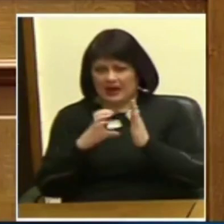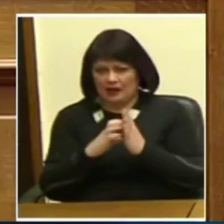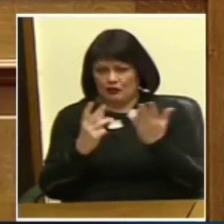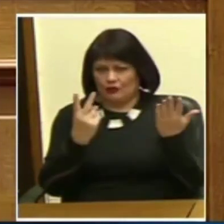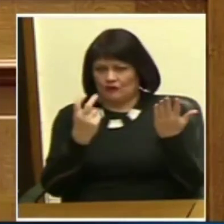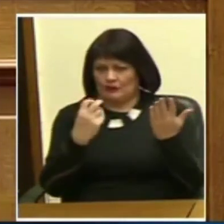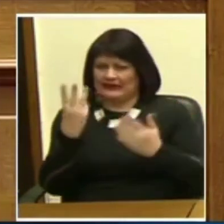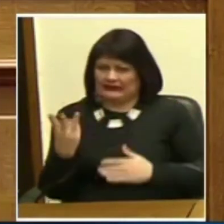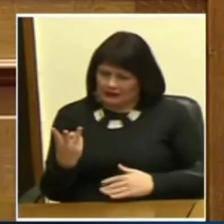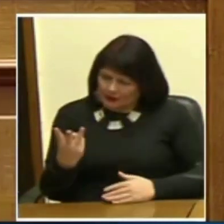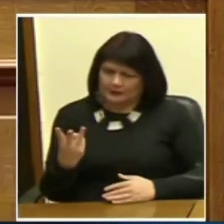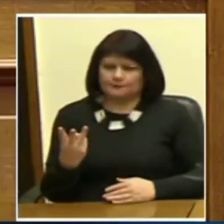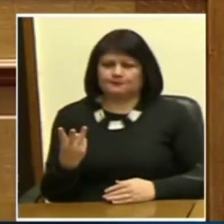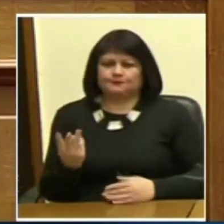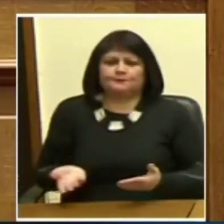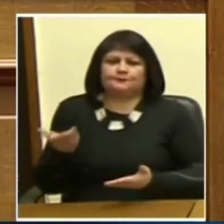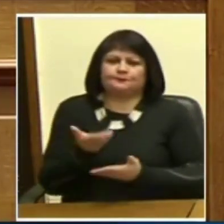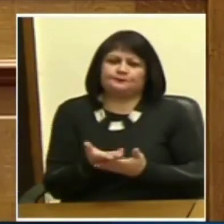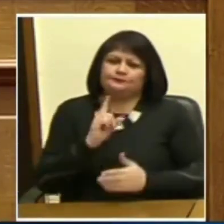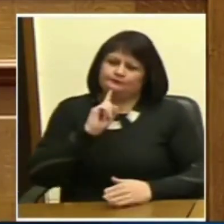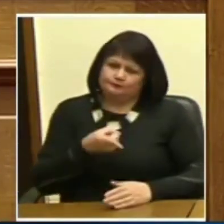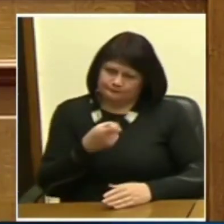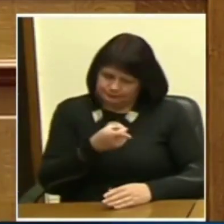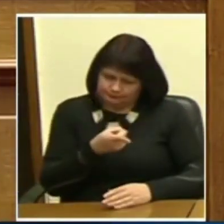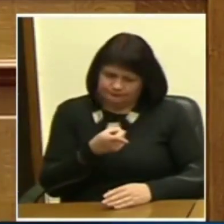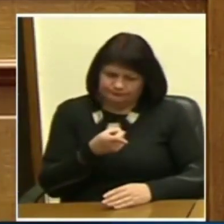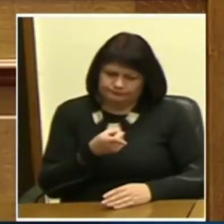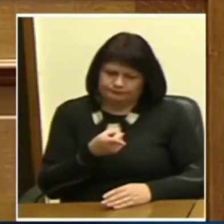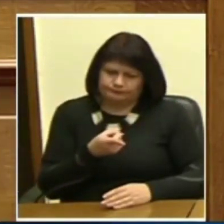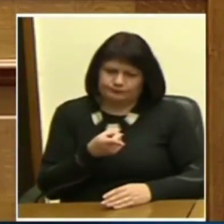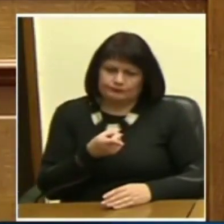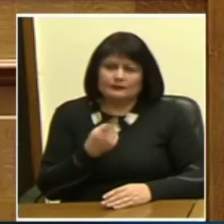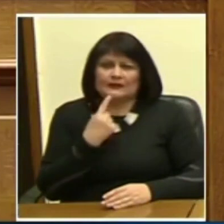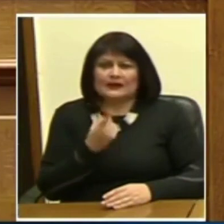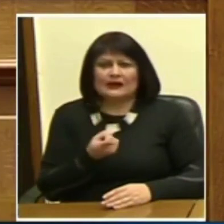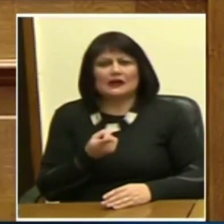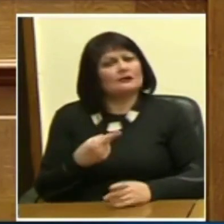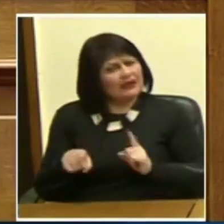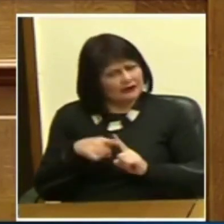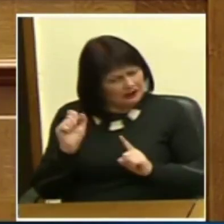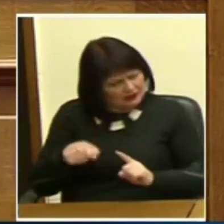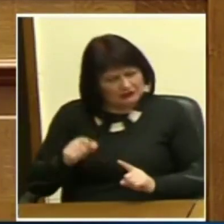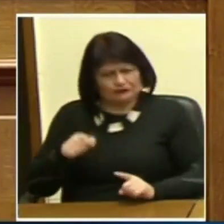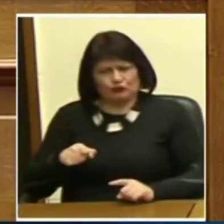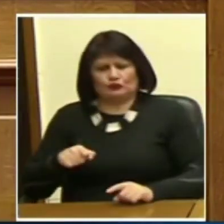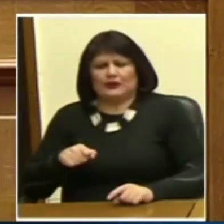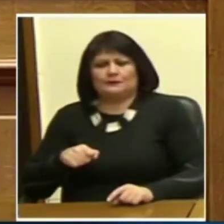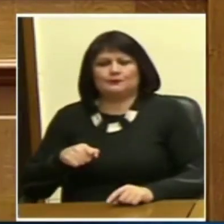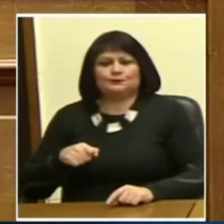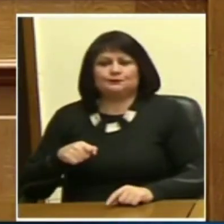73, η προτινόμενη διάταξη κρίνεται θετική από εμάς,